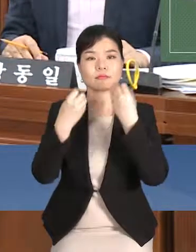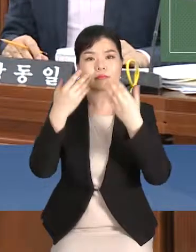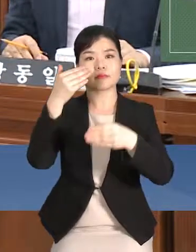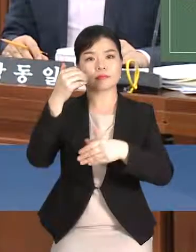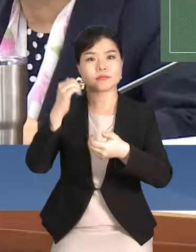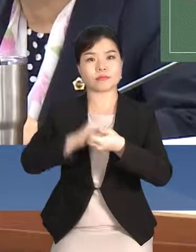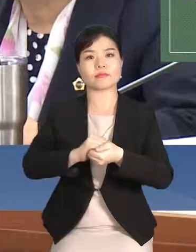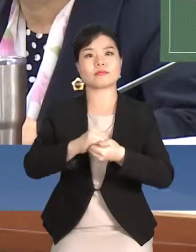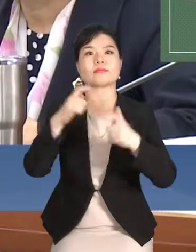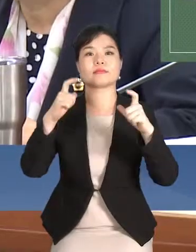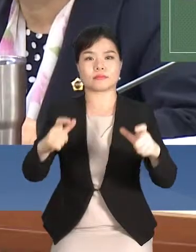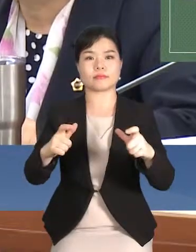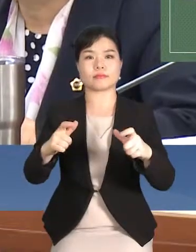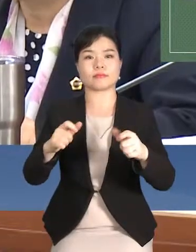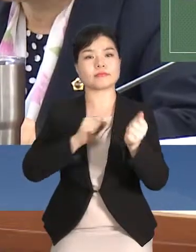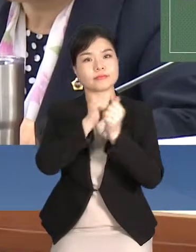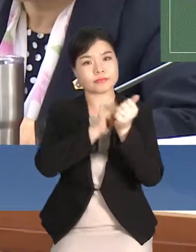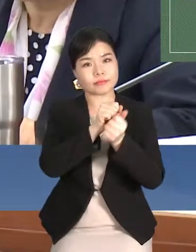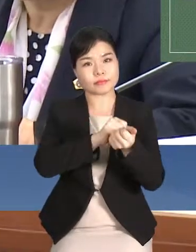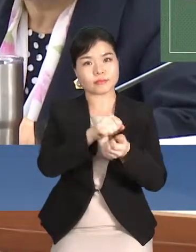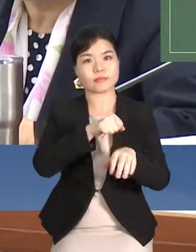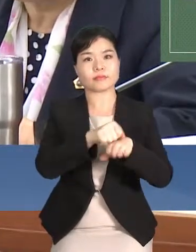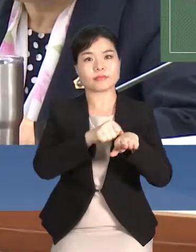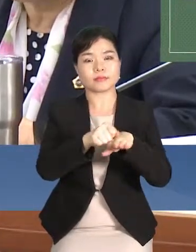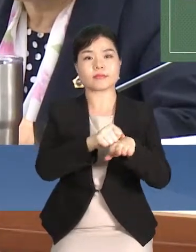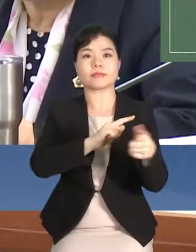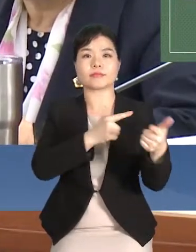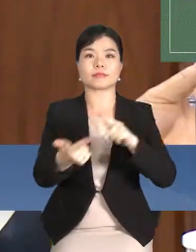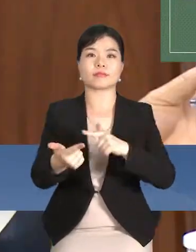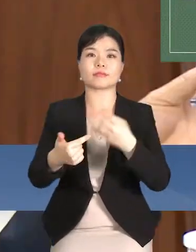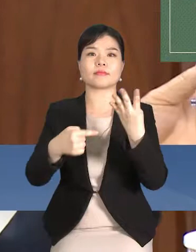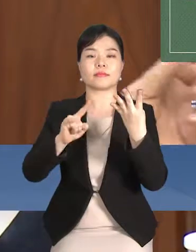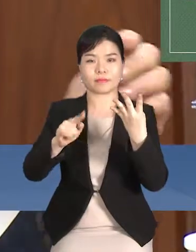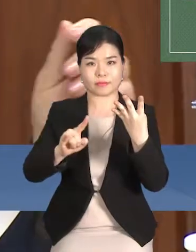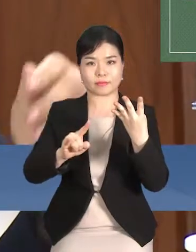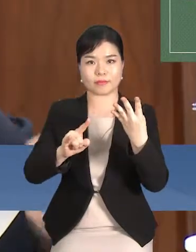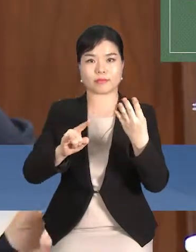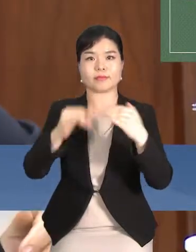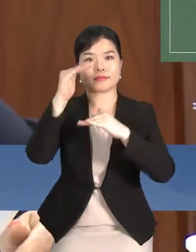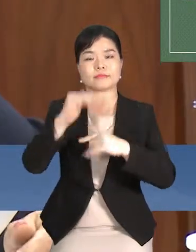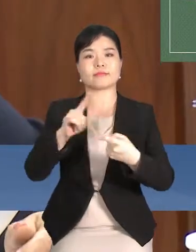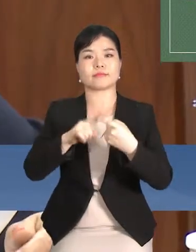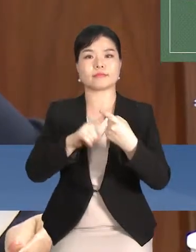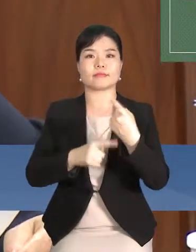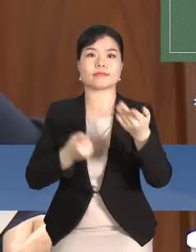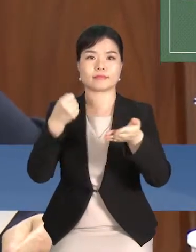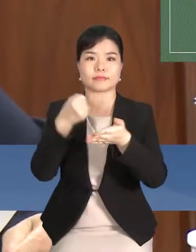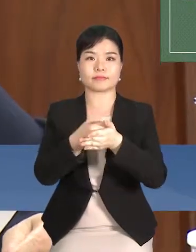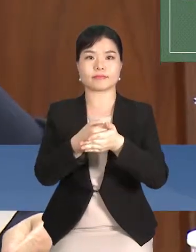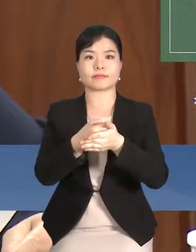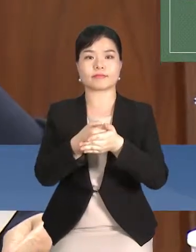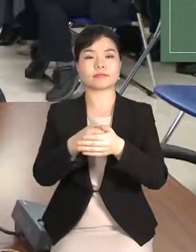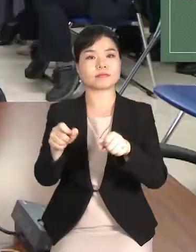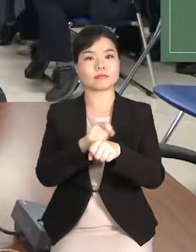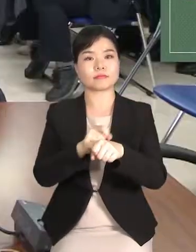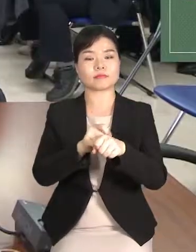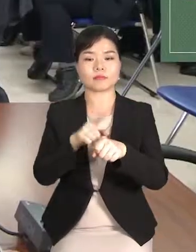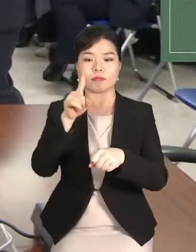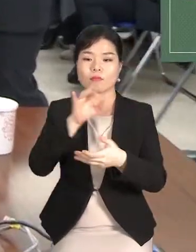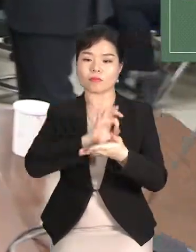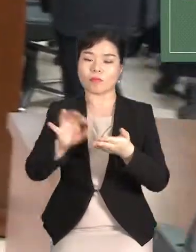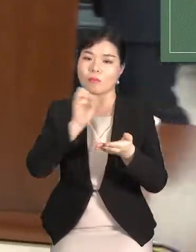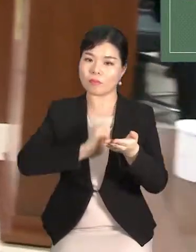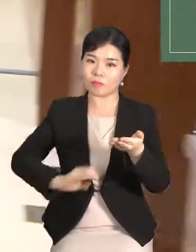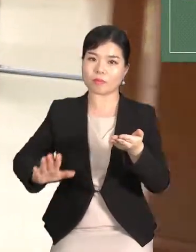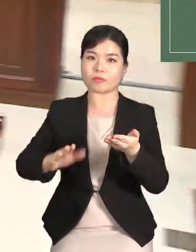내 세차장 설치 허용 촉구 청원을 포함해 총 14개의 안건을 심의 의결했습니다. 특히 일회용품에